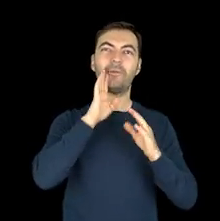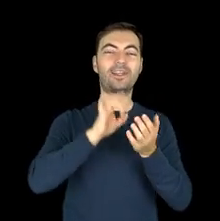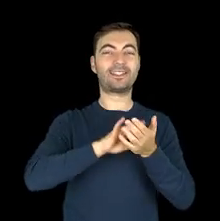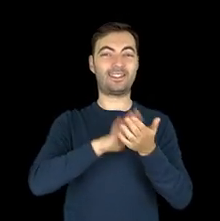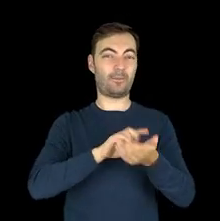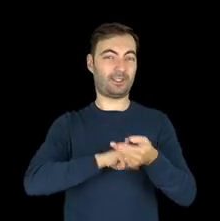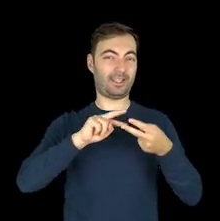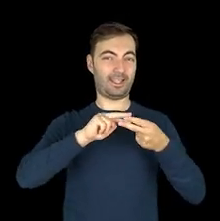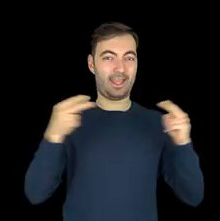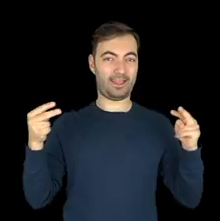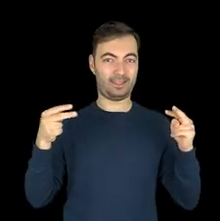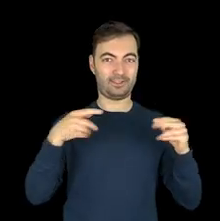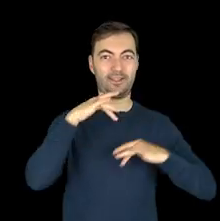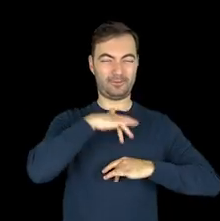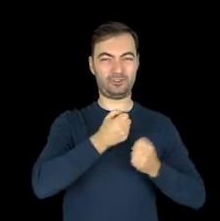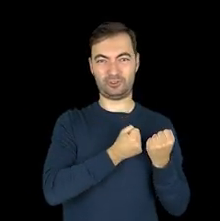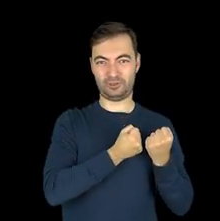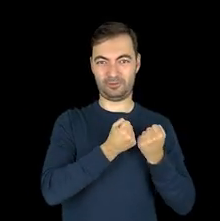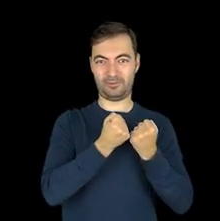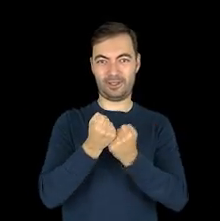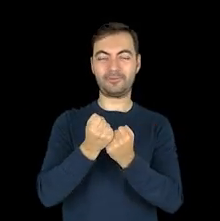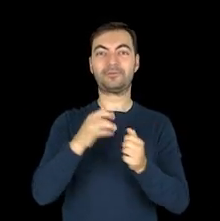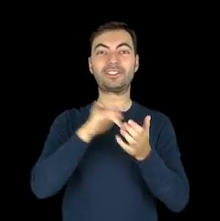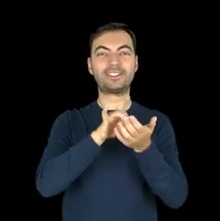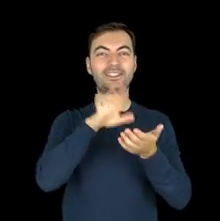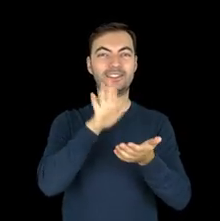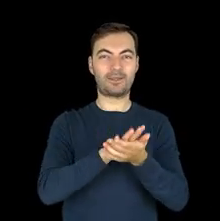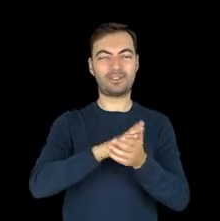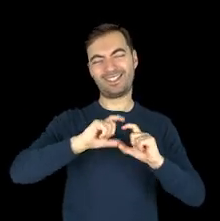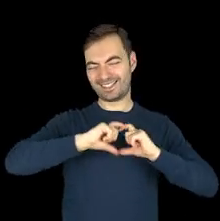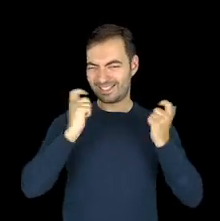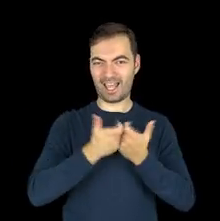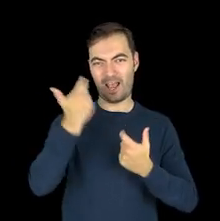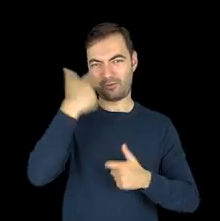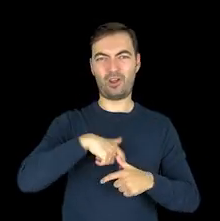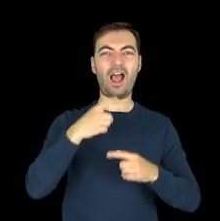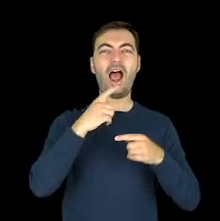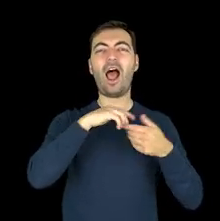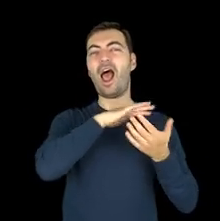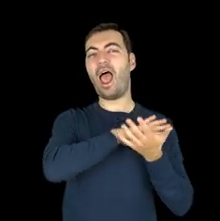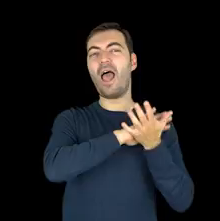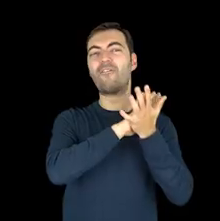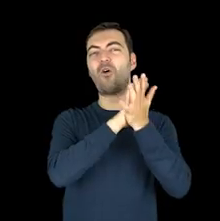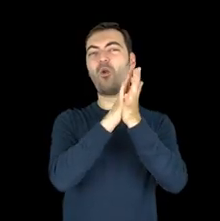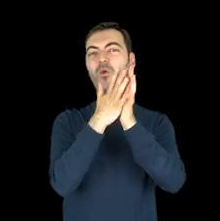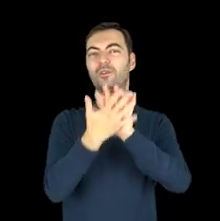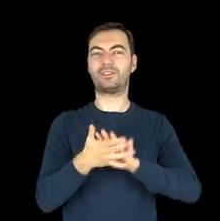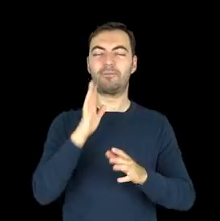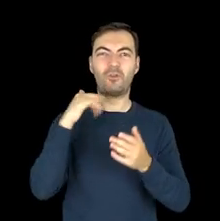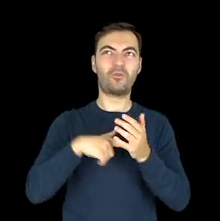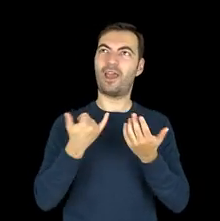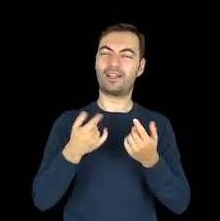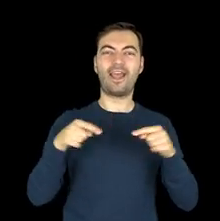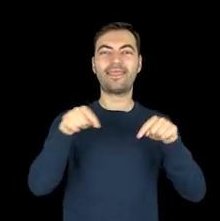gdyby zapis genetyczny, który dziedziczymy po tych przodkach i w którym zapisana jest cała nasza ewolucyjna droga, przypominał